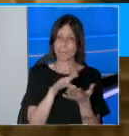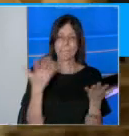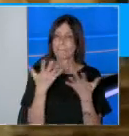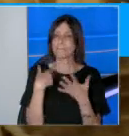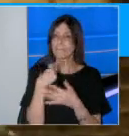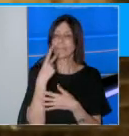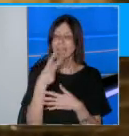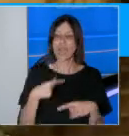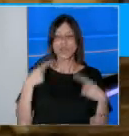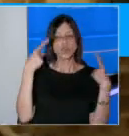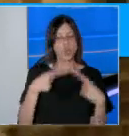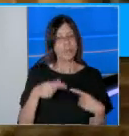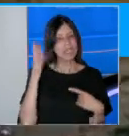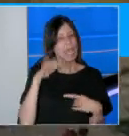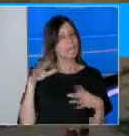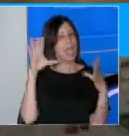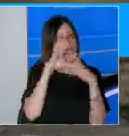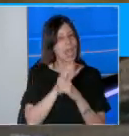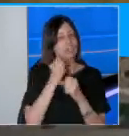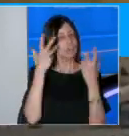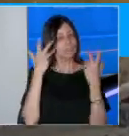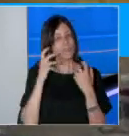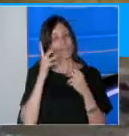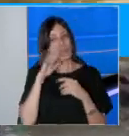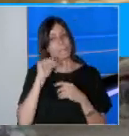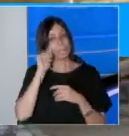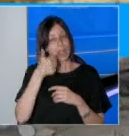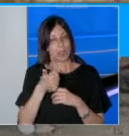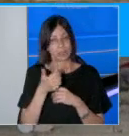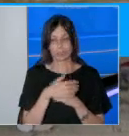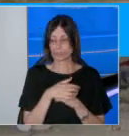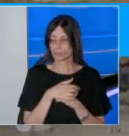אנחנו נראה את היום הזה שעובר גם הלילה שצפו לנו מחר?